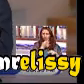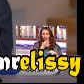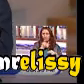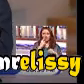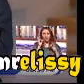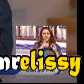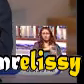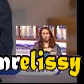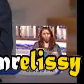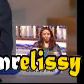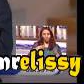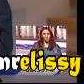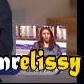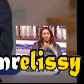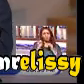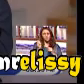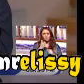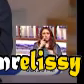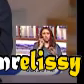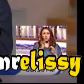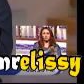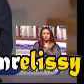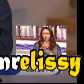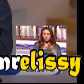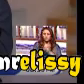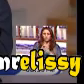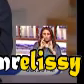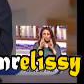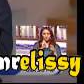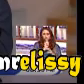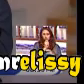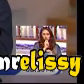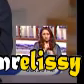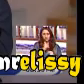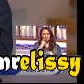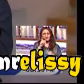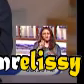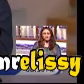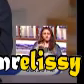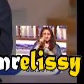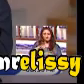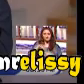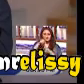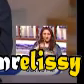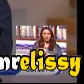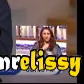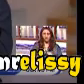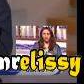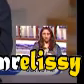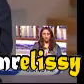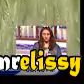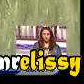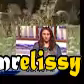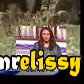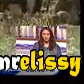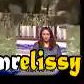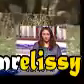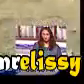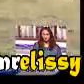أنها تبذل جهود كبيرة جدا لحل هذه المشكلات. نشوف التقرير عن أزمات الفلاحين قبل موسم الحصاد ونرجع تاني.